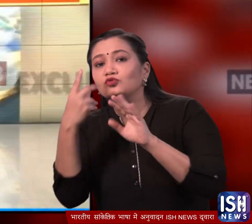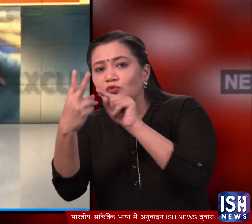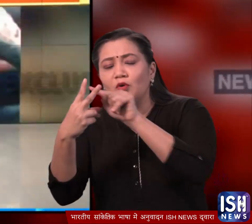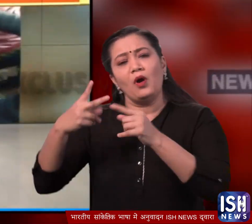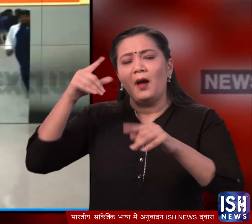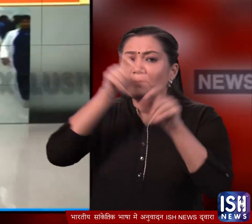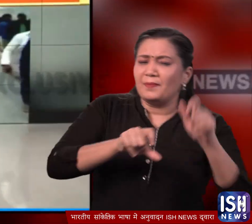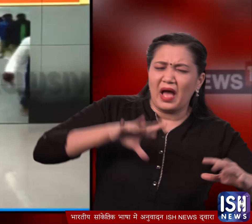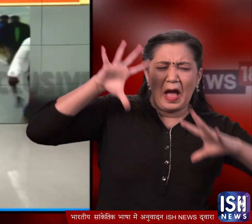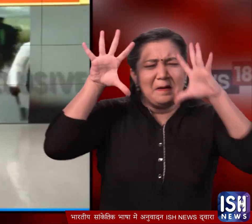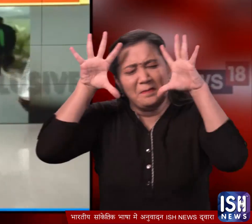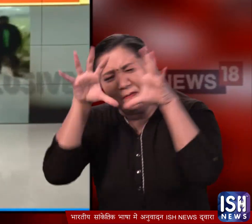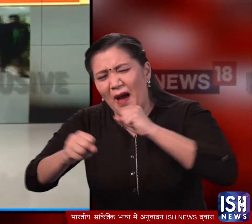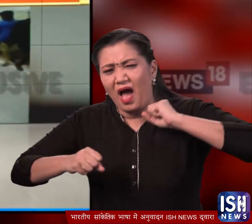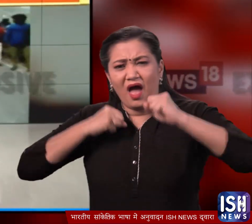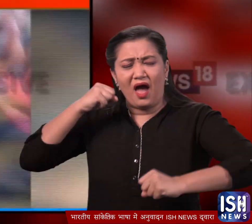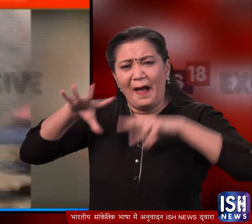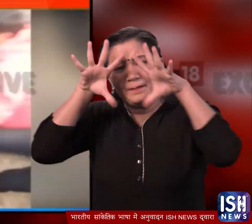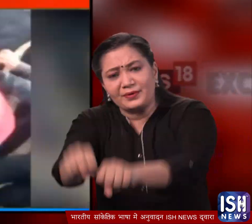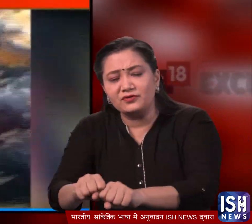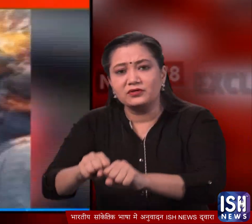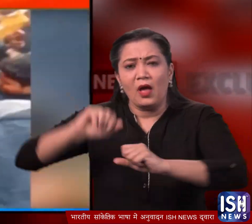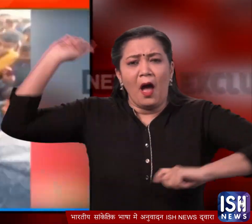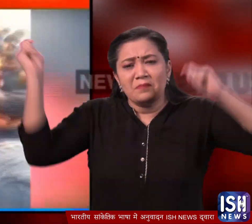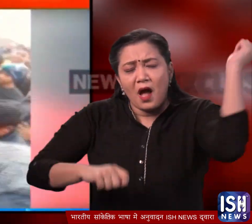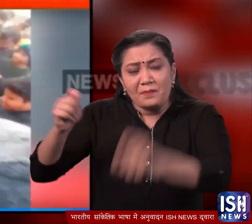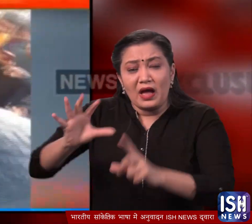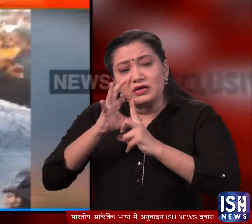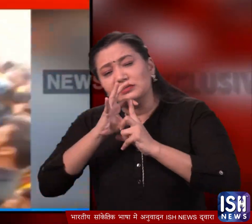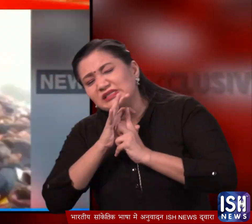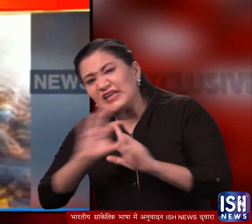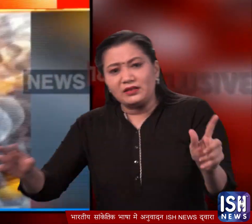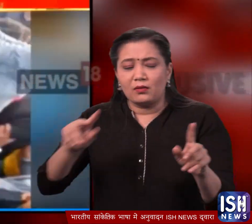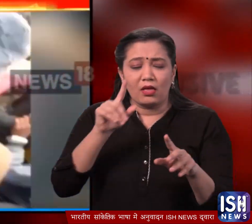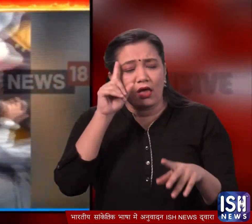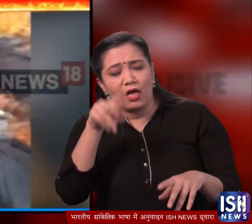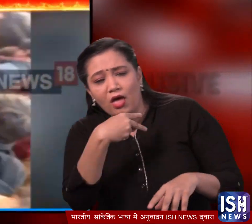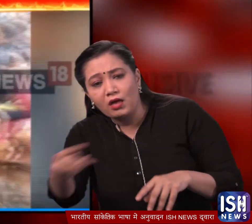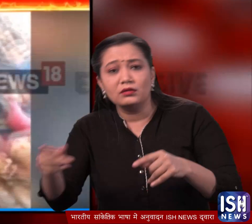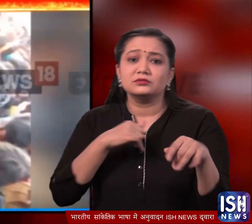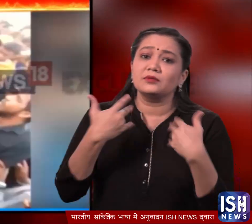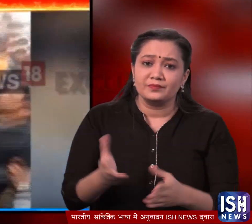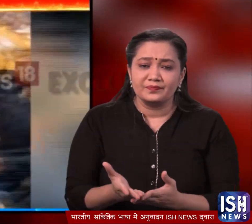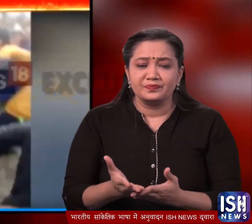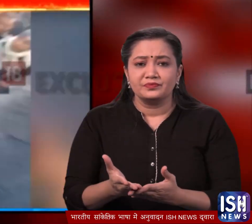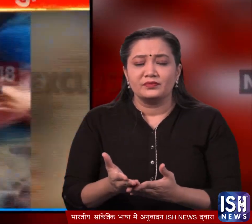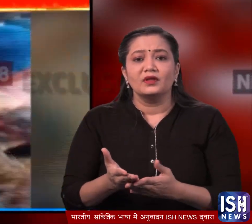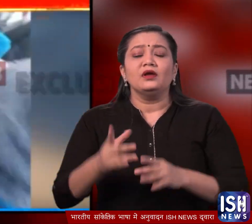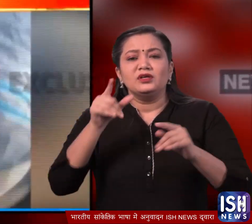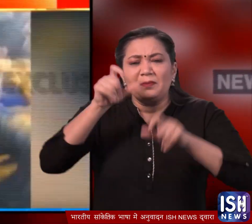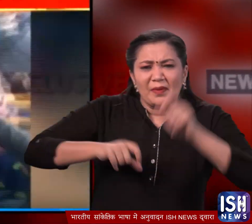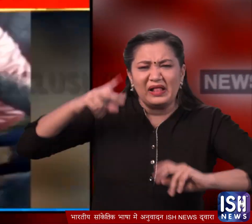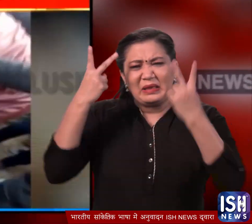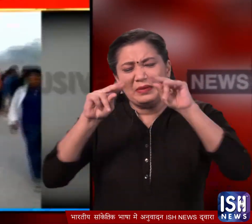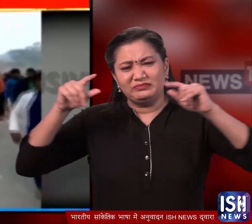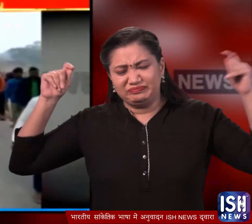4 बदमाश लूट के बाद वहां से फरार हो गए। लेकिन 2 बदमाशों को लोगों ने दौड़ाकर पकड़ लिया और फिर उनकी अधमरा होने तक